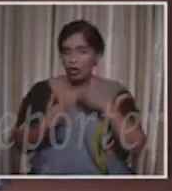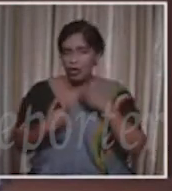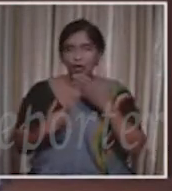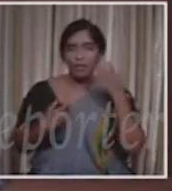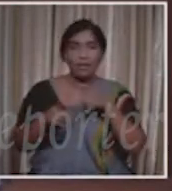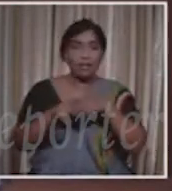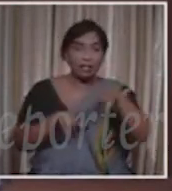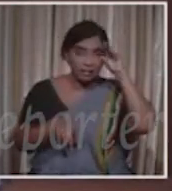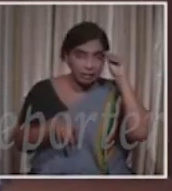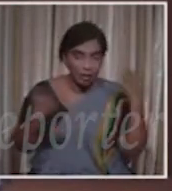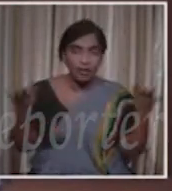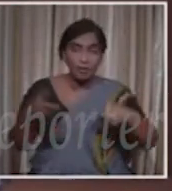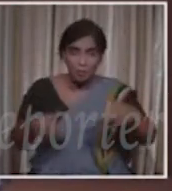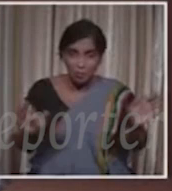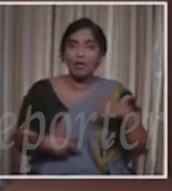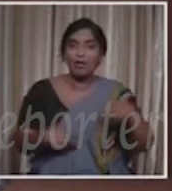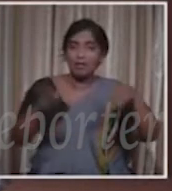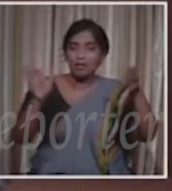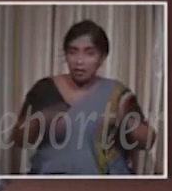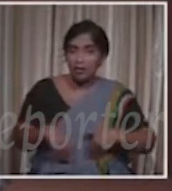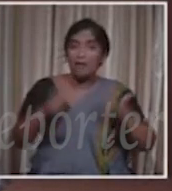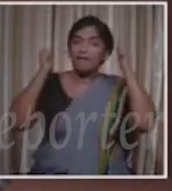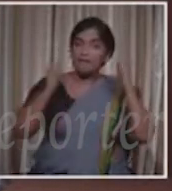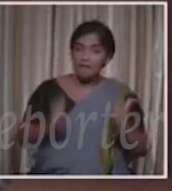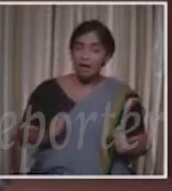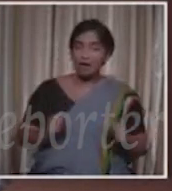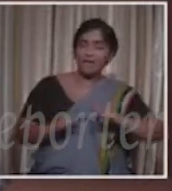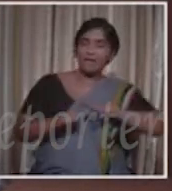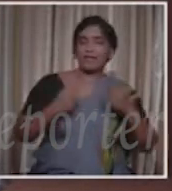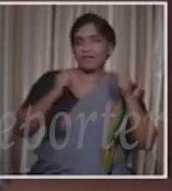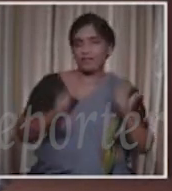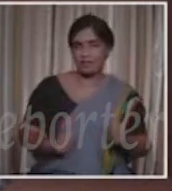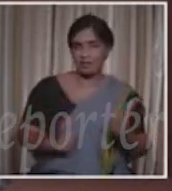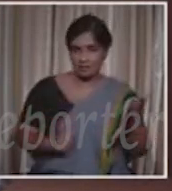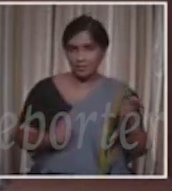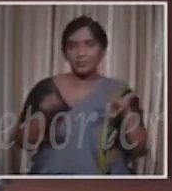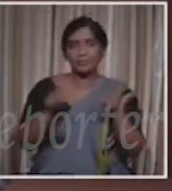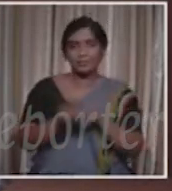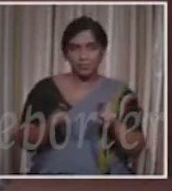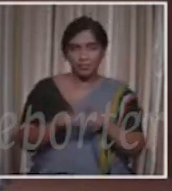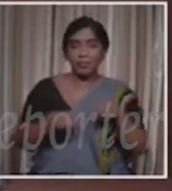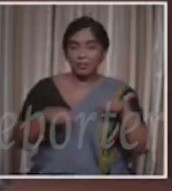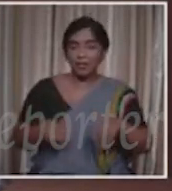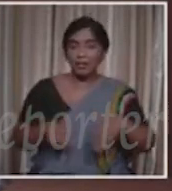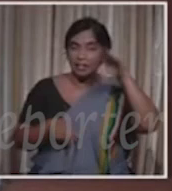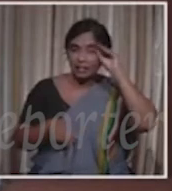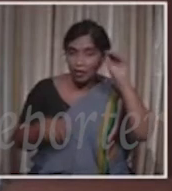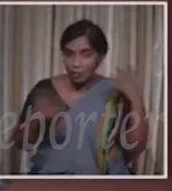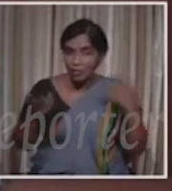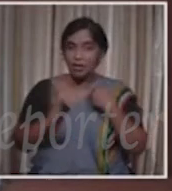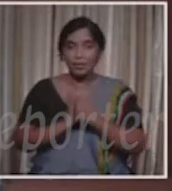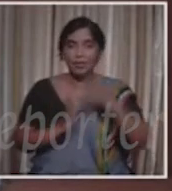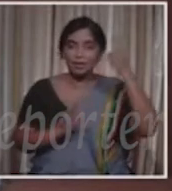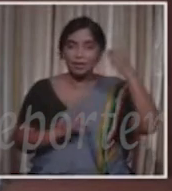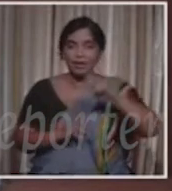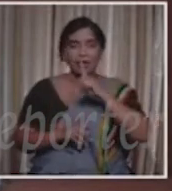පුළුවන් ඒක තේරුම් ගන්න බැරි නම් තාමත් වාඩි වෙලා ඉන්න වෙනතනකින් මතක තබා ගන්න හරිද තාමත් තේරුම් ගන්න බැරි නම්